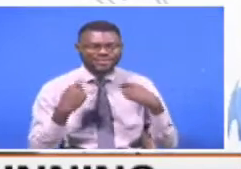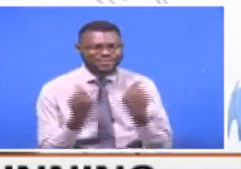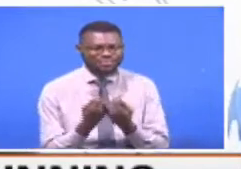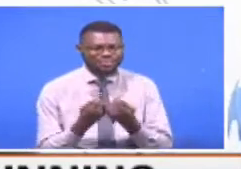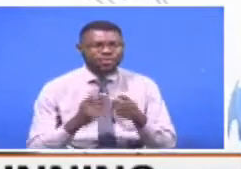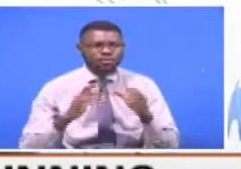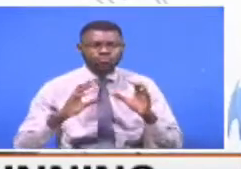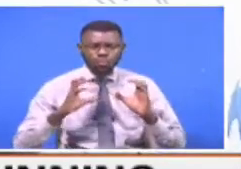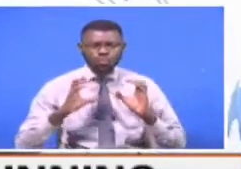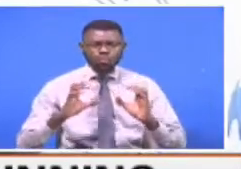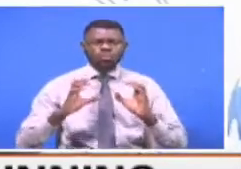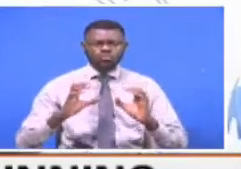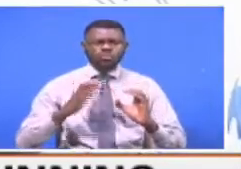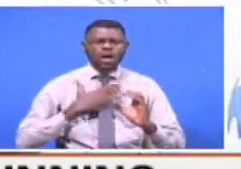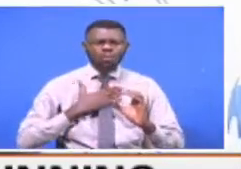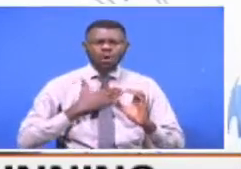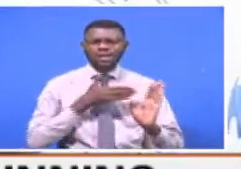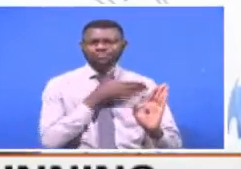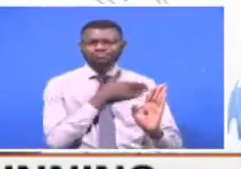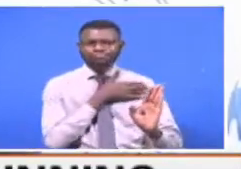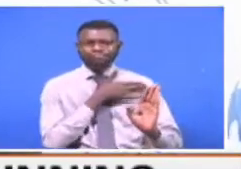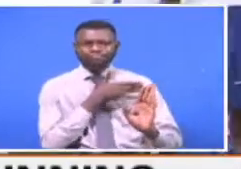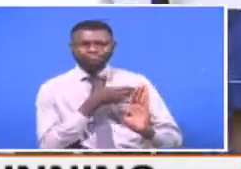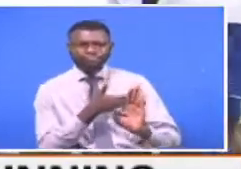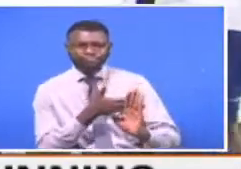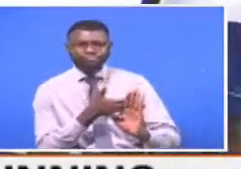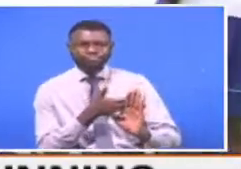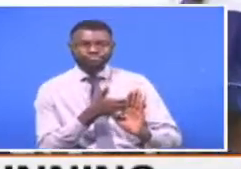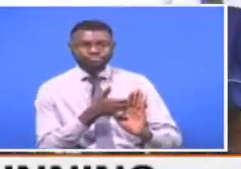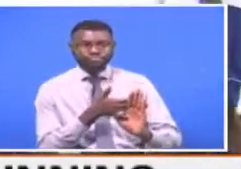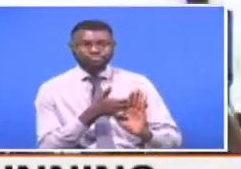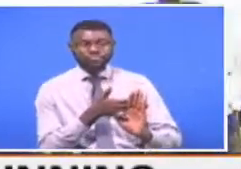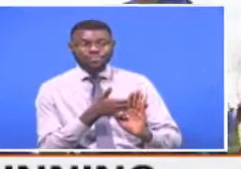Kocha ambao tumekuwa naye na ambayo tuko naye bado